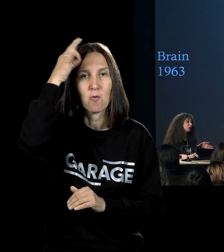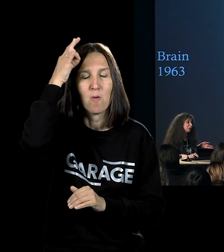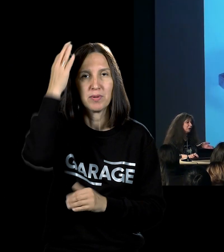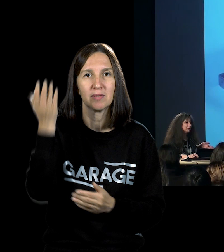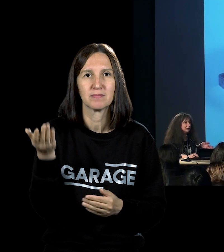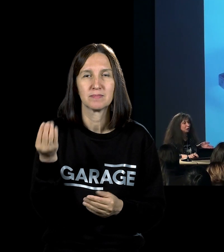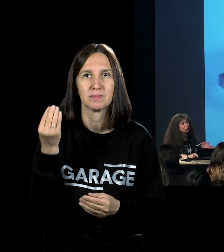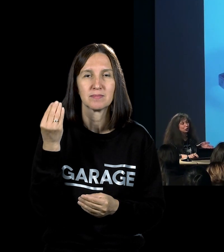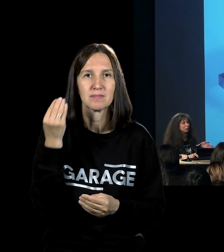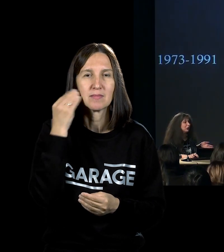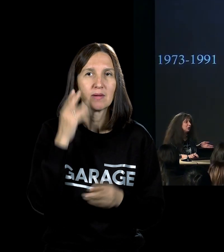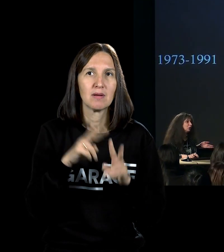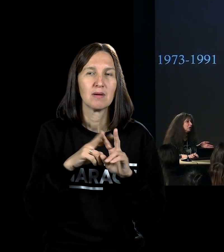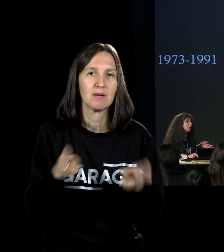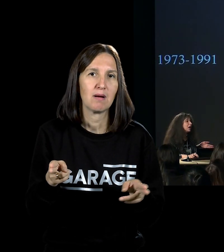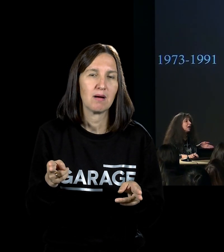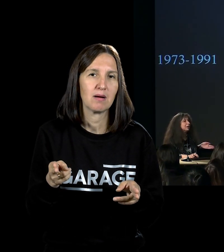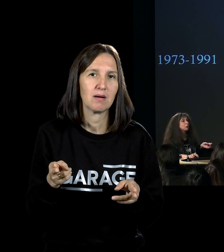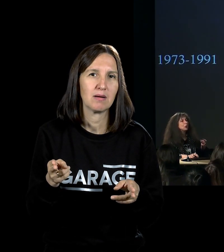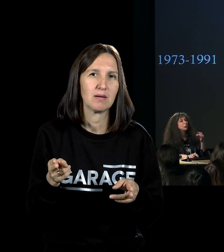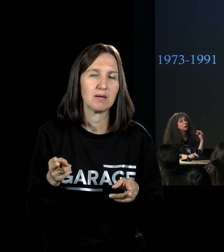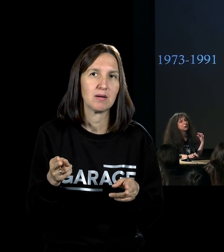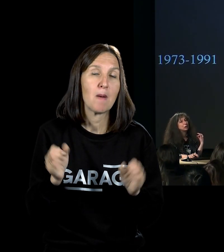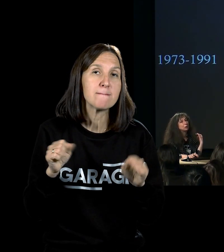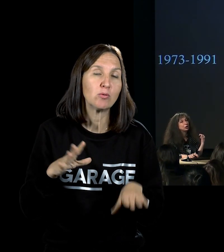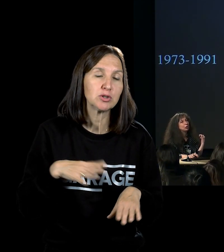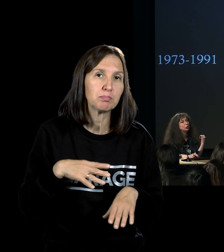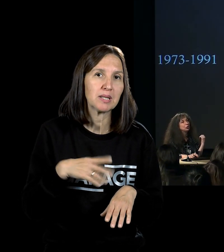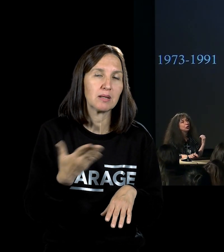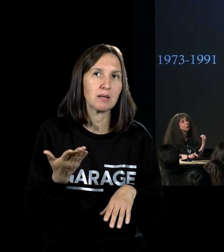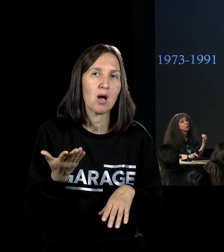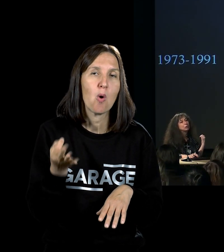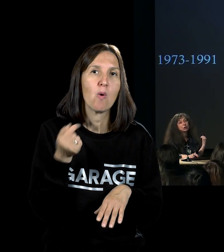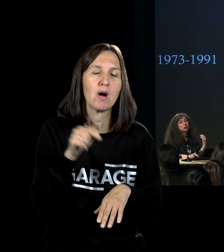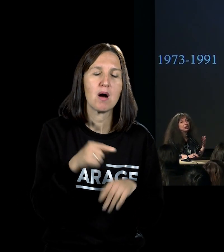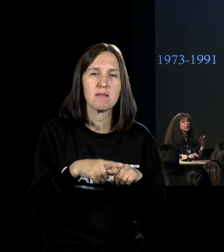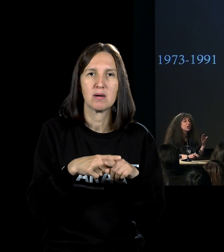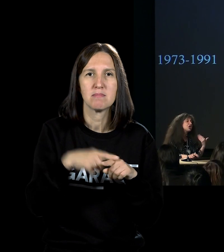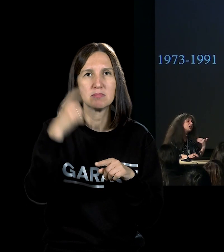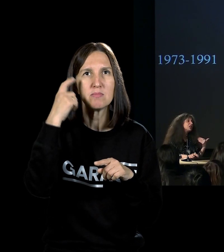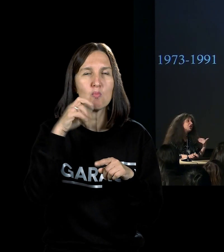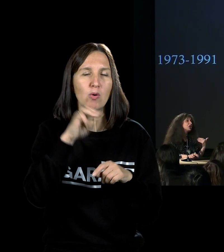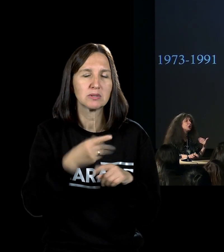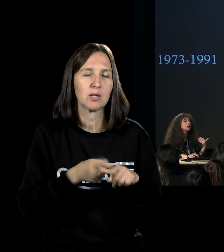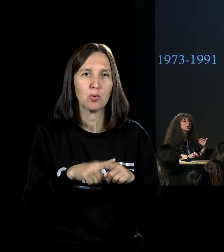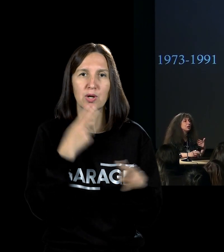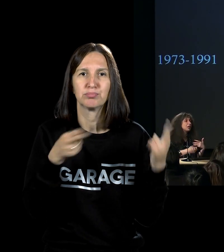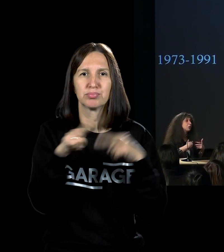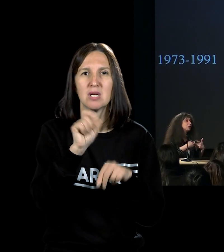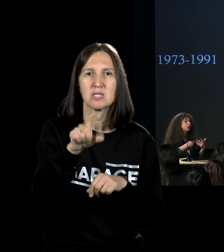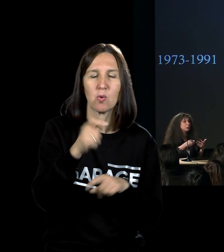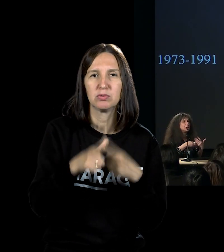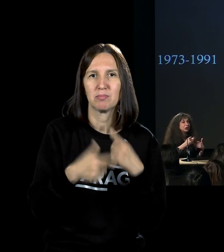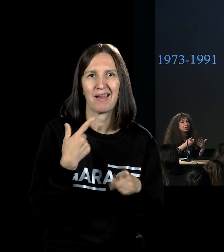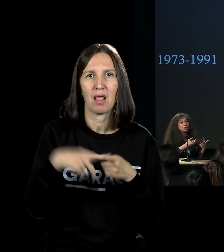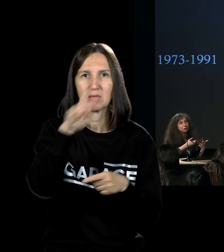мозг, который облеплен там долларами или золотом. Это может быть вопрос о том, что такое, через